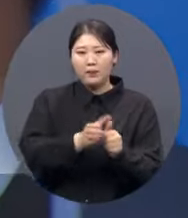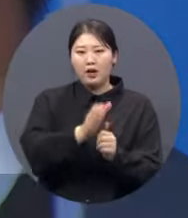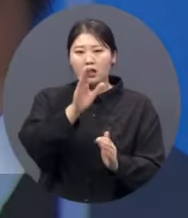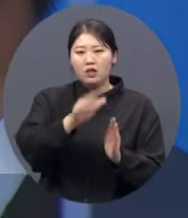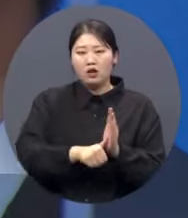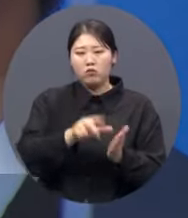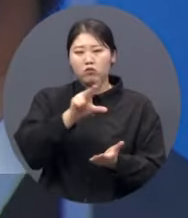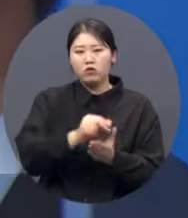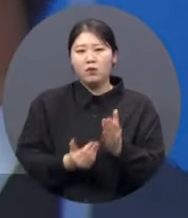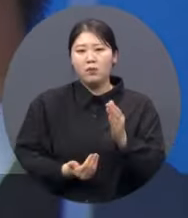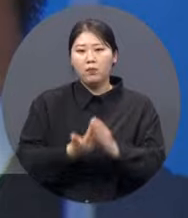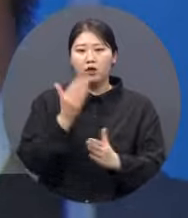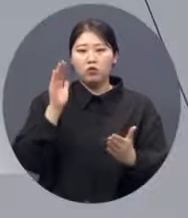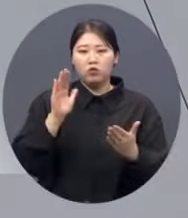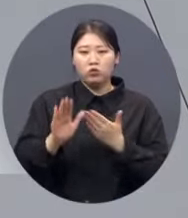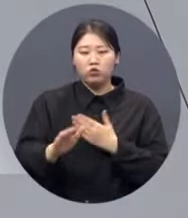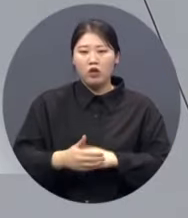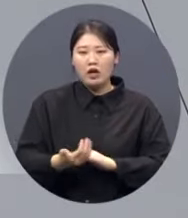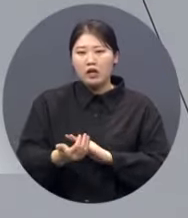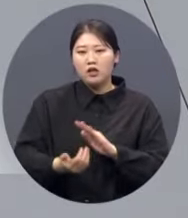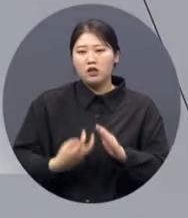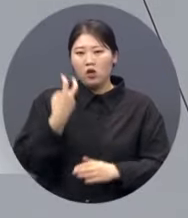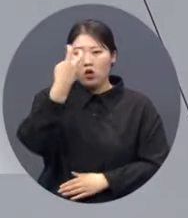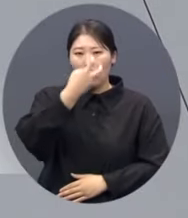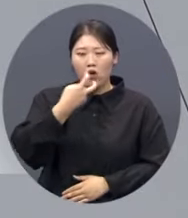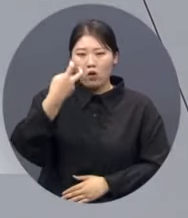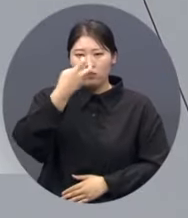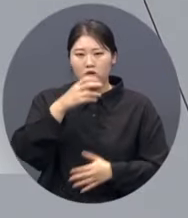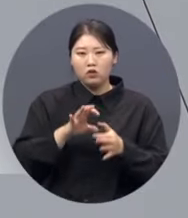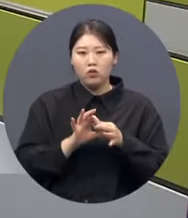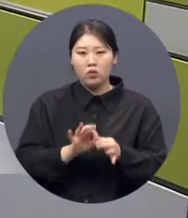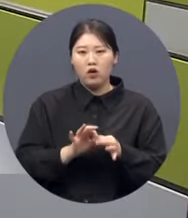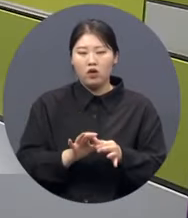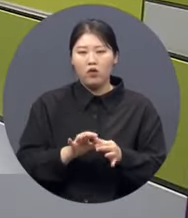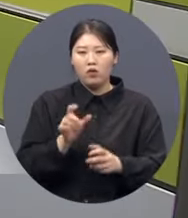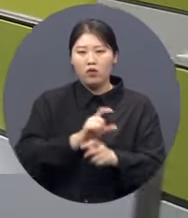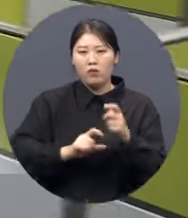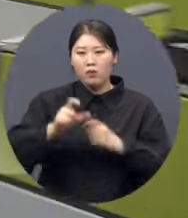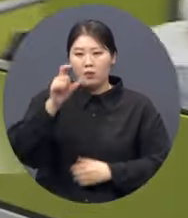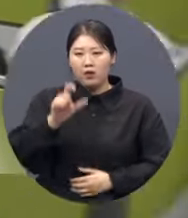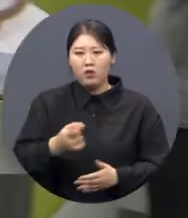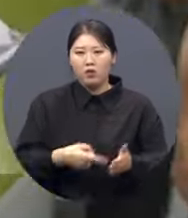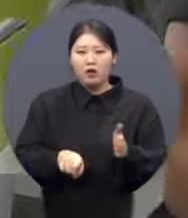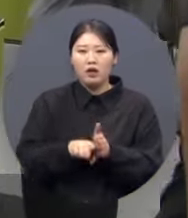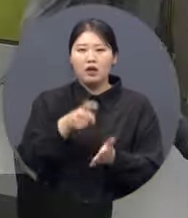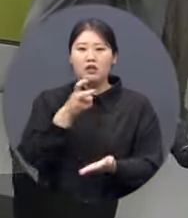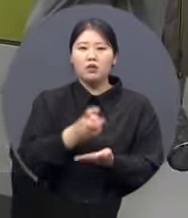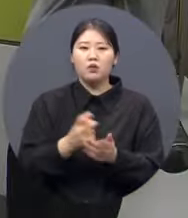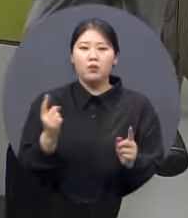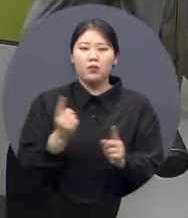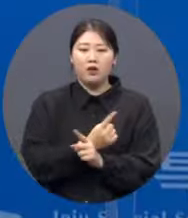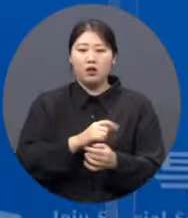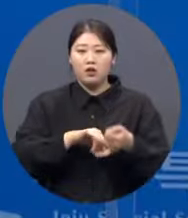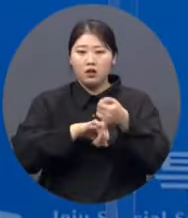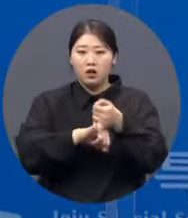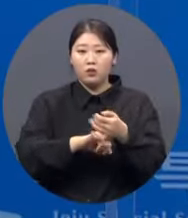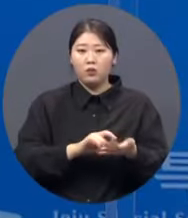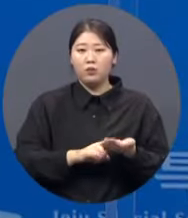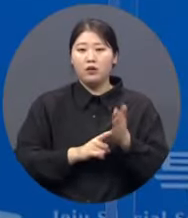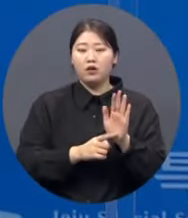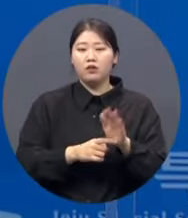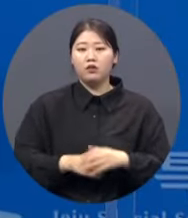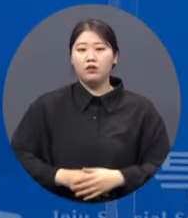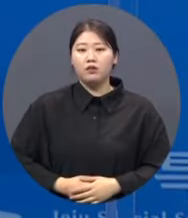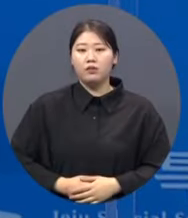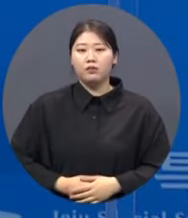란자 보자 사정 검증과 도의 동의절차 강화 등 제도개선을 추진하겠다고 약속했습니다 각종